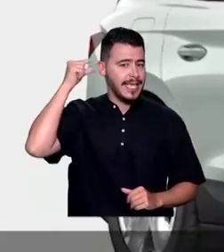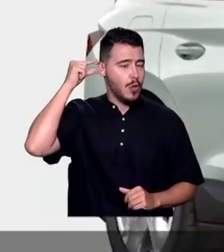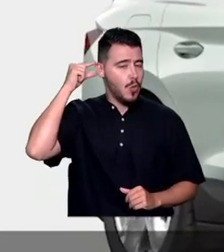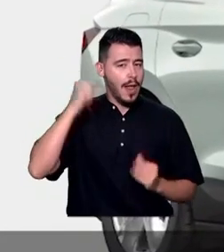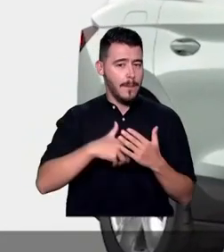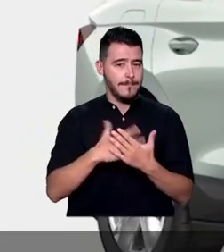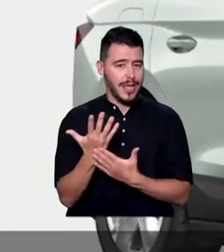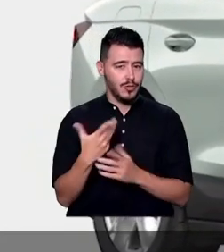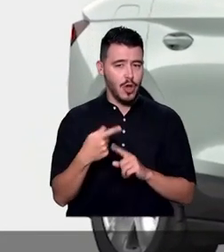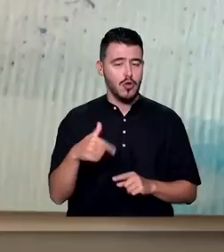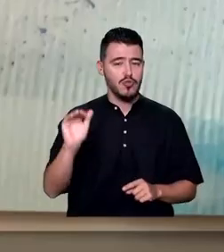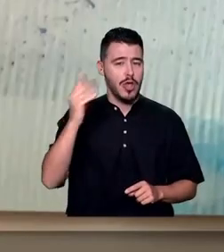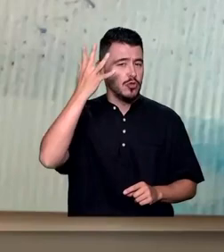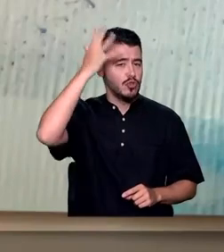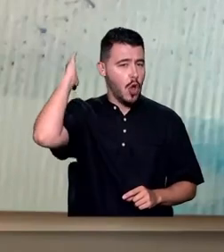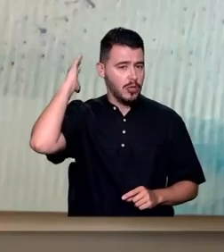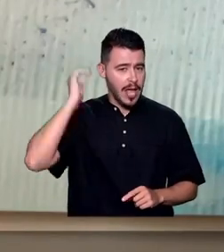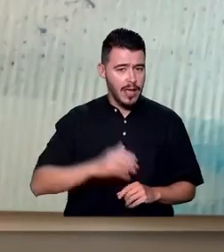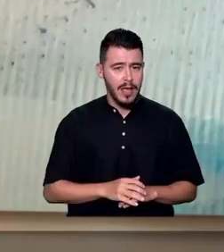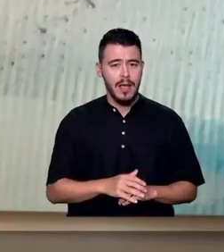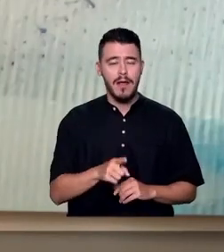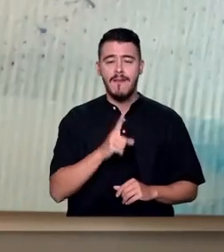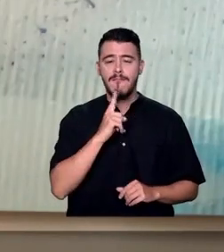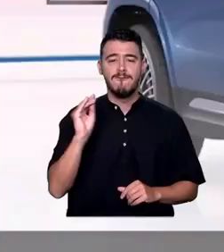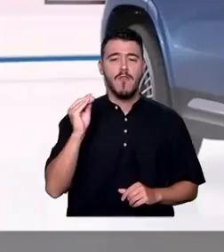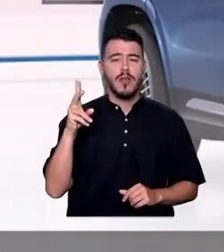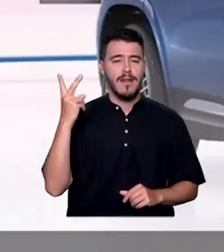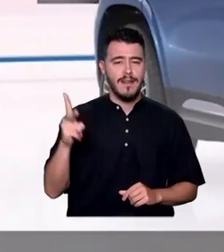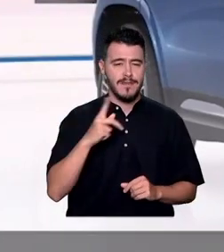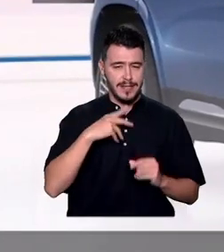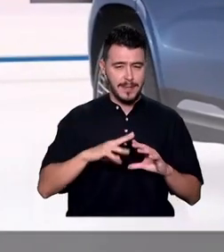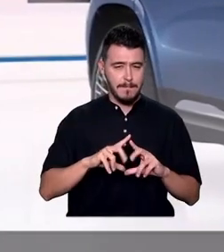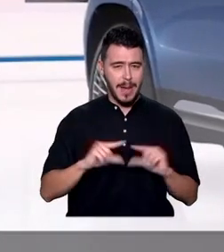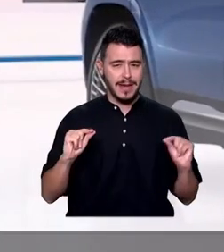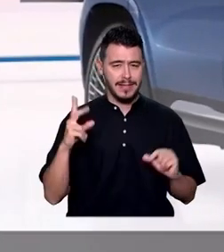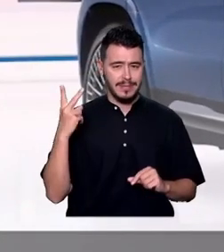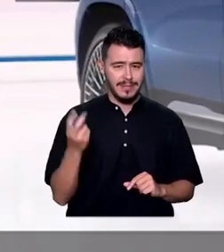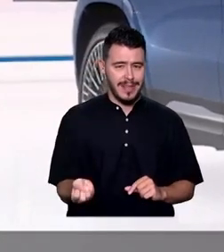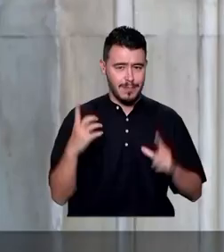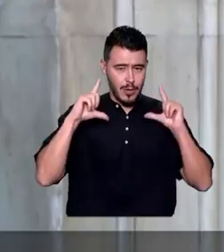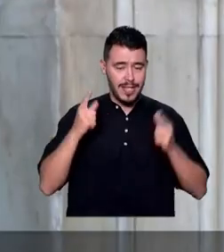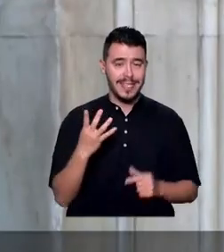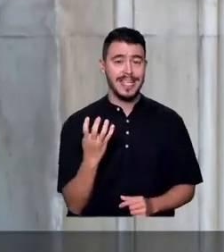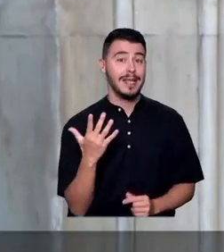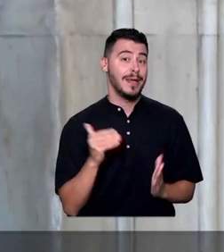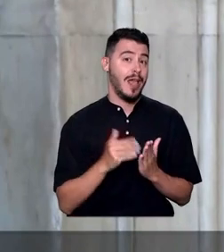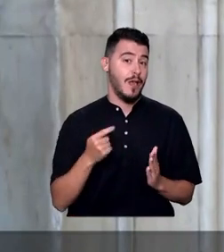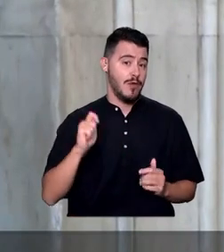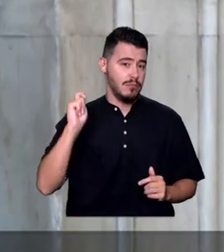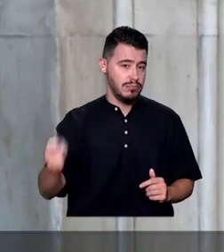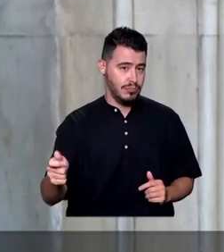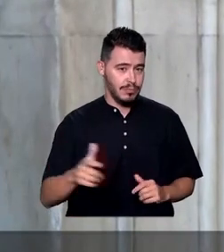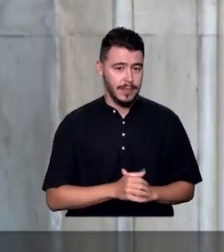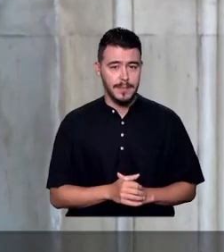ΠΑΣΟΚ παρήγγειλαν Σκόντα. Ο βουλευτής Τάσος Χατζηβασιλείου της Νέας Δημοκρατίας παρήγγειλε Mercedes των 45.000 ευρώ. Στο Προεδρείο της Βουλής,